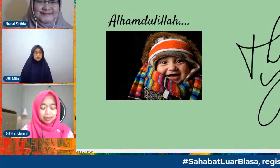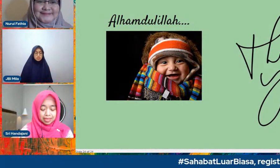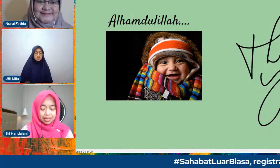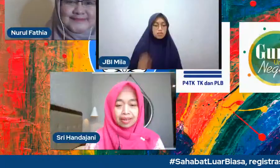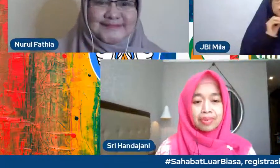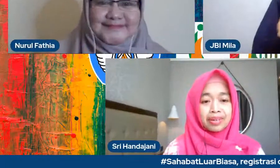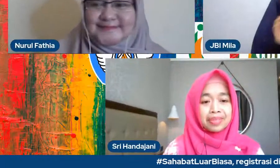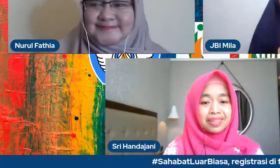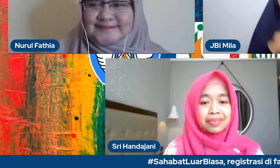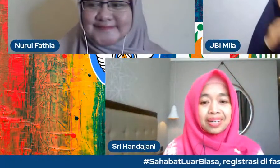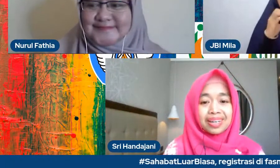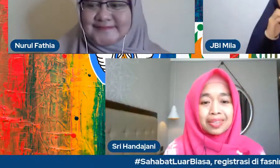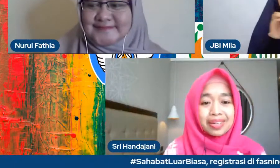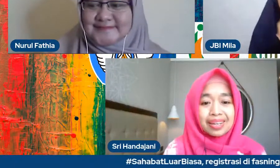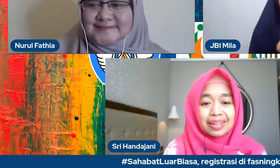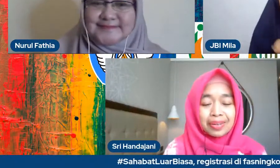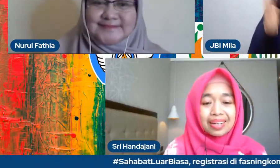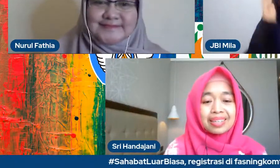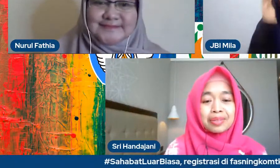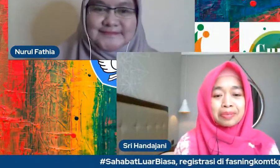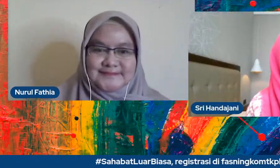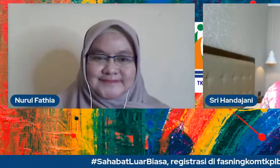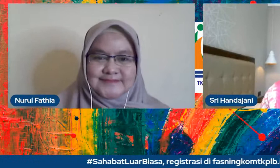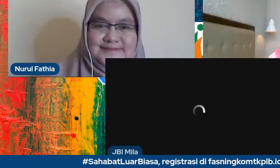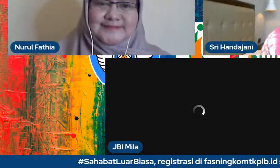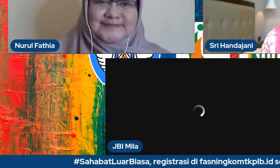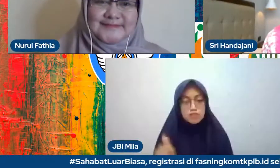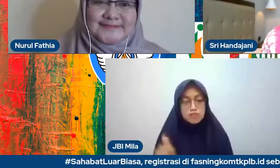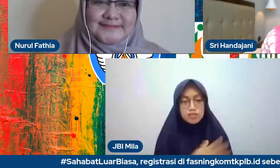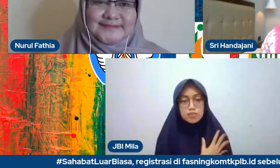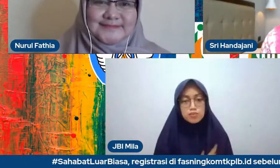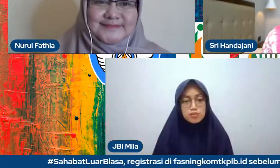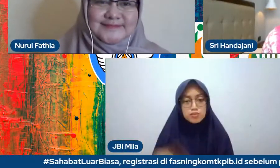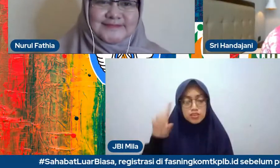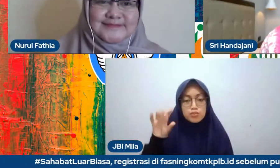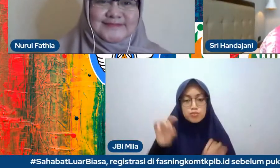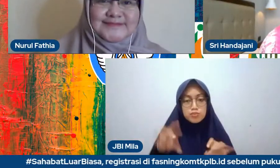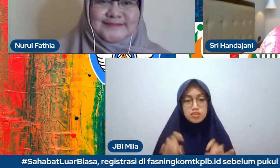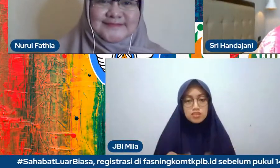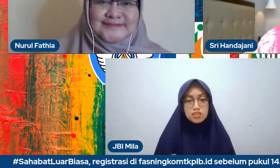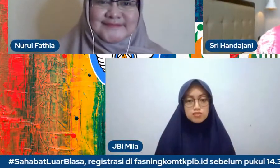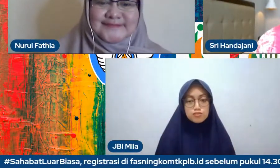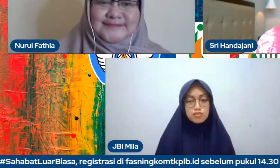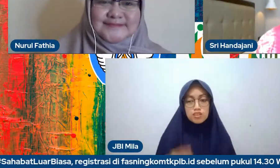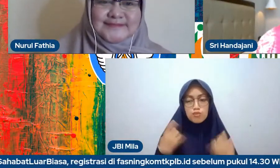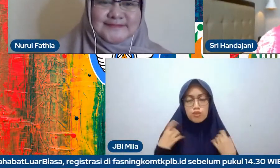Waalaikumsalam. Waalaikumsalam warahmatullahi wabarakatuh. Wah, luar biasa sekali ya. Ternyata